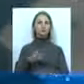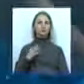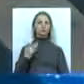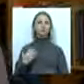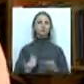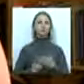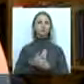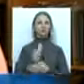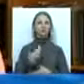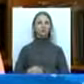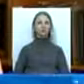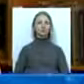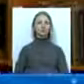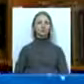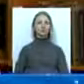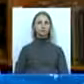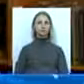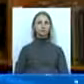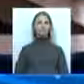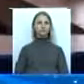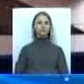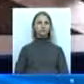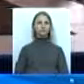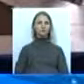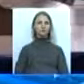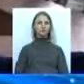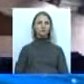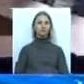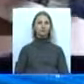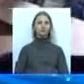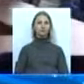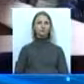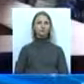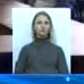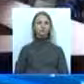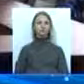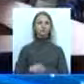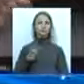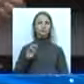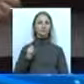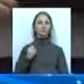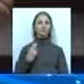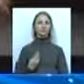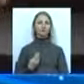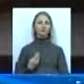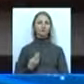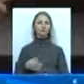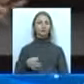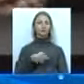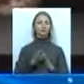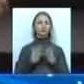беремін. Жас таланттар жарқылы Мағжан Жұмабаев атындағы облыстық ғылыми әмбебап кітапханасында дәл осындай атау